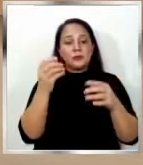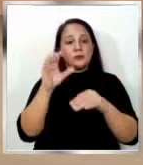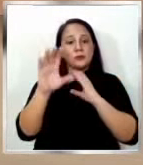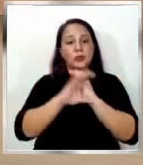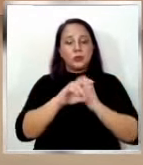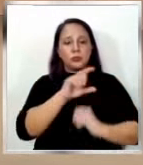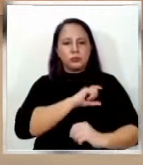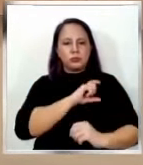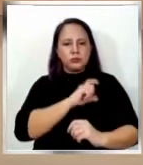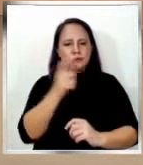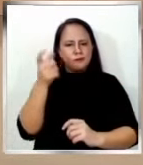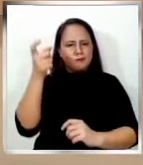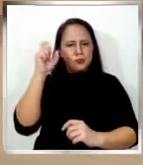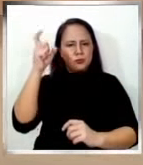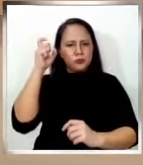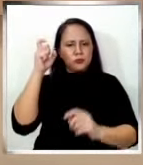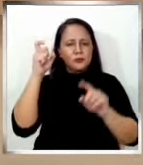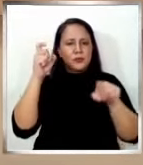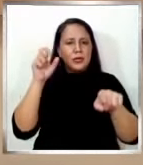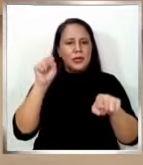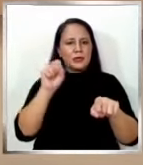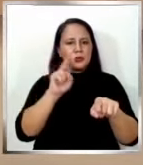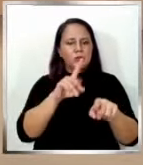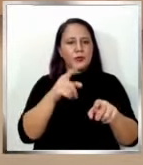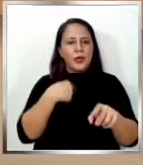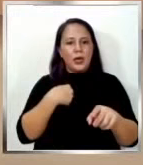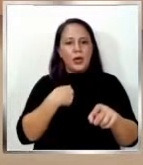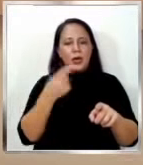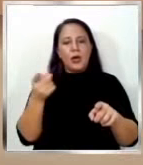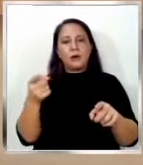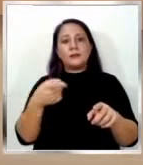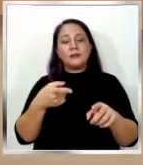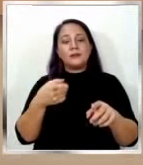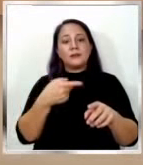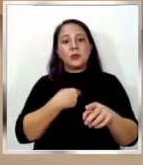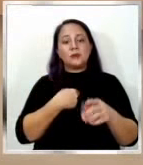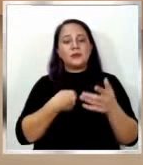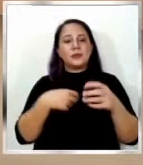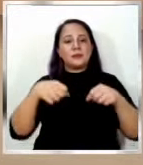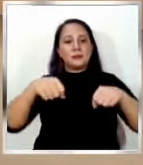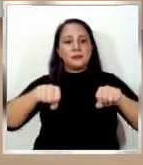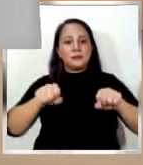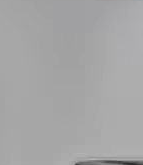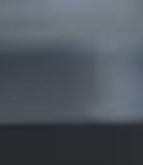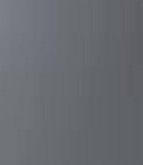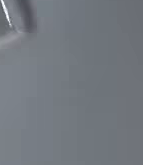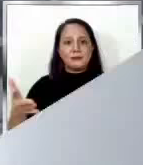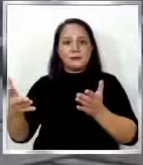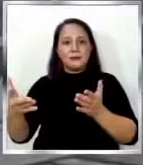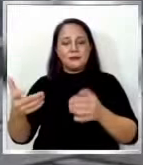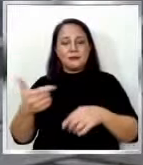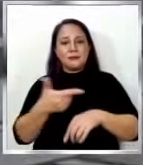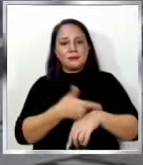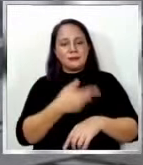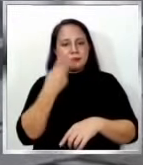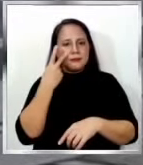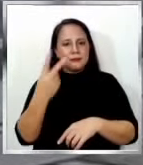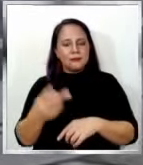ang SUV ni Cuenca pero may natama ang delivery rider. Nakatutok si Corinne Catibaya.